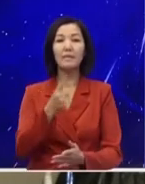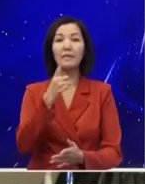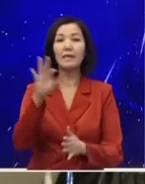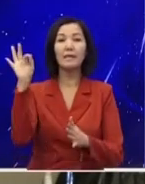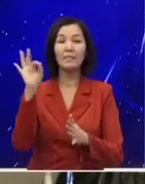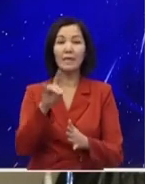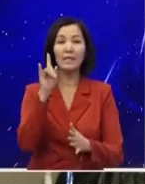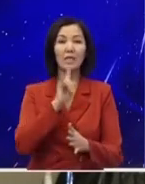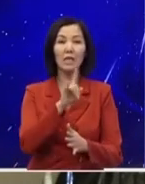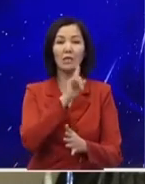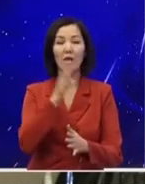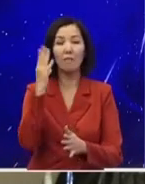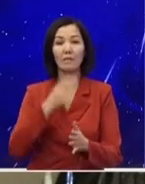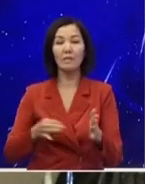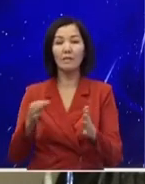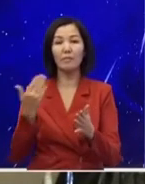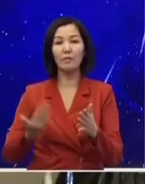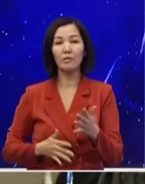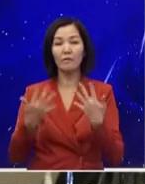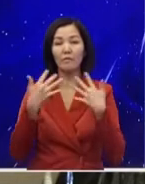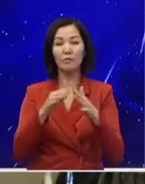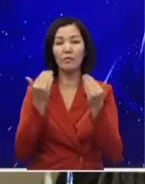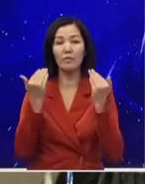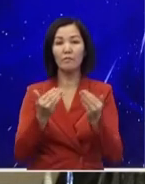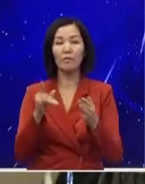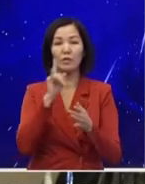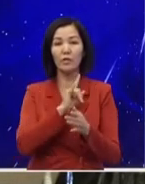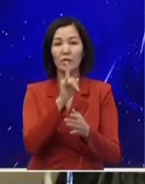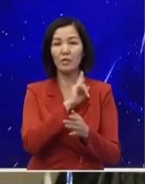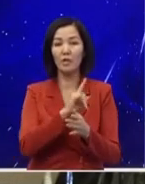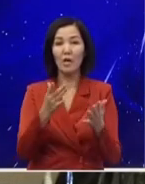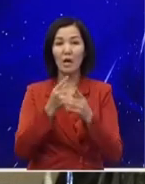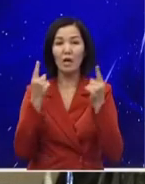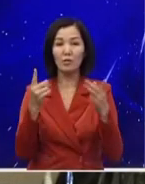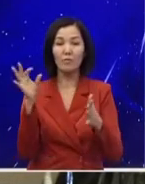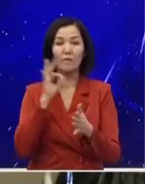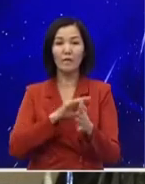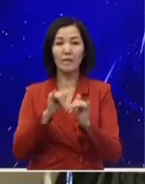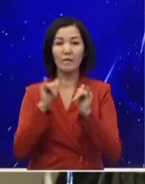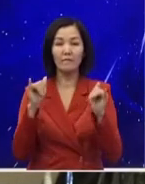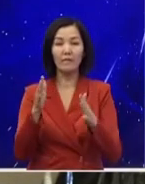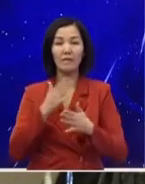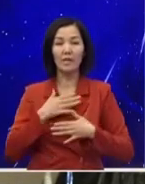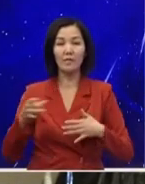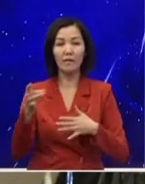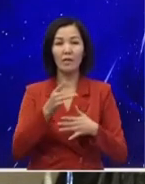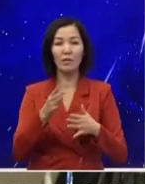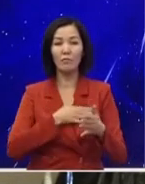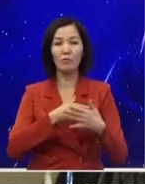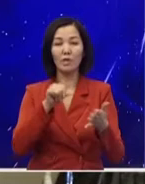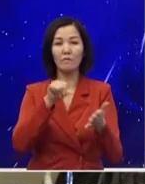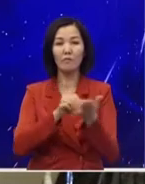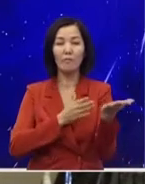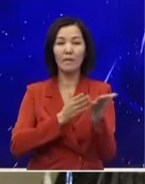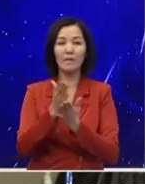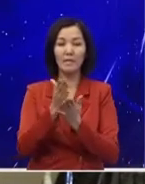«51% женщин нашей области проживают в селах. На сегодняшний день женщины вносят неоценимый вклад в развитие нашего региона, участвуют в политике. Сегодня